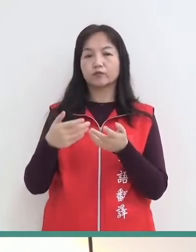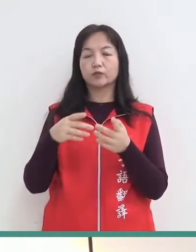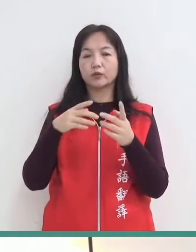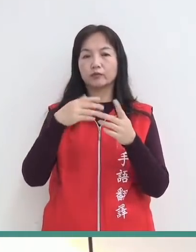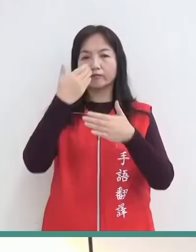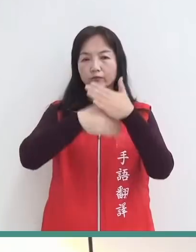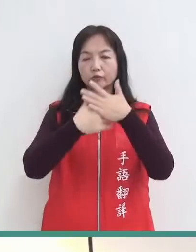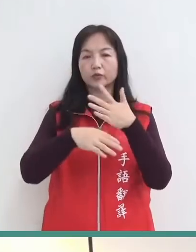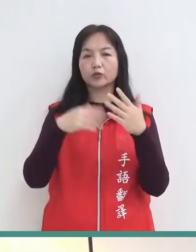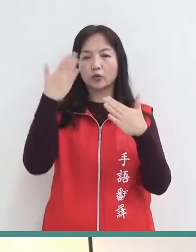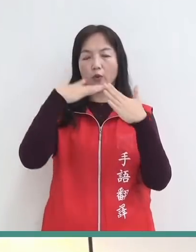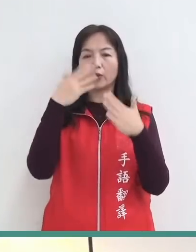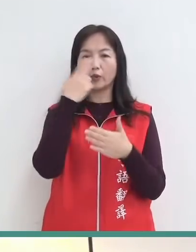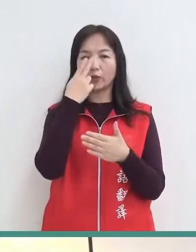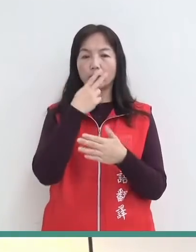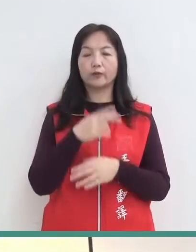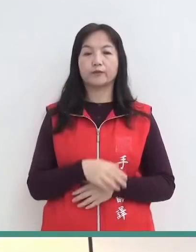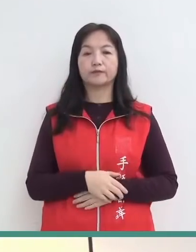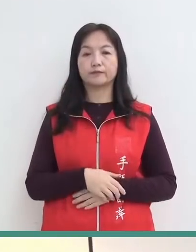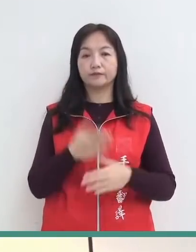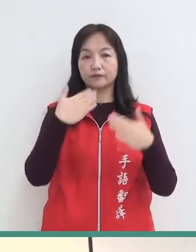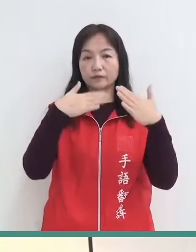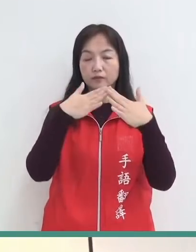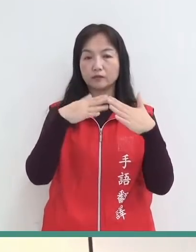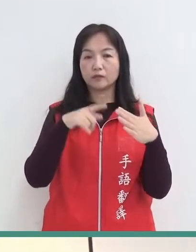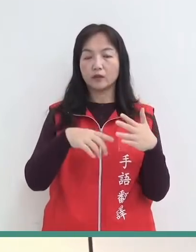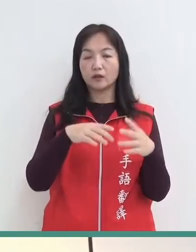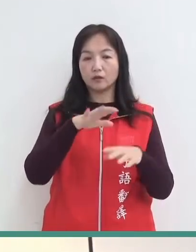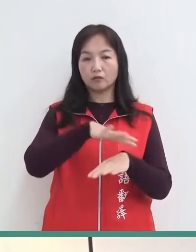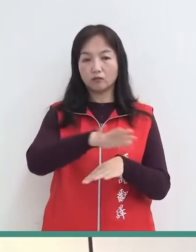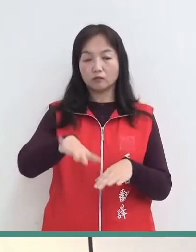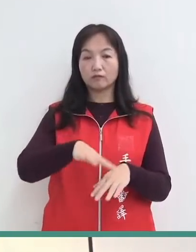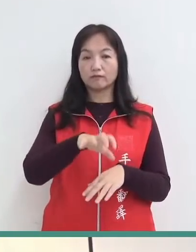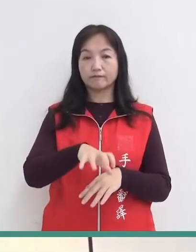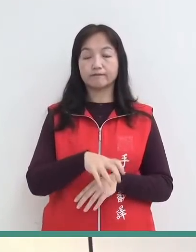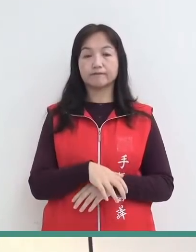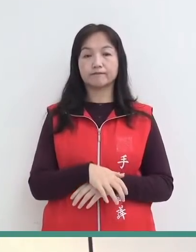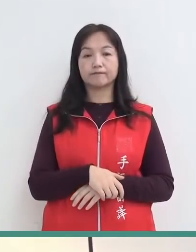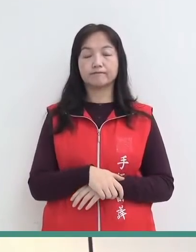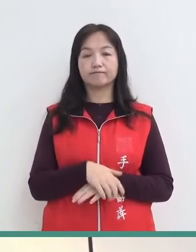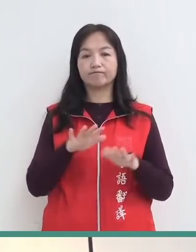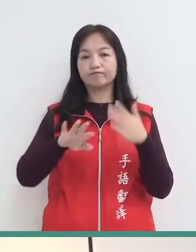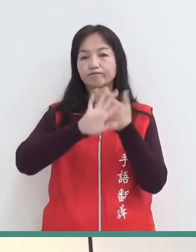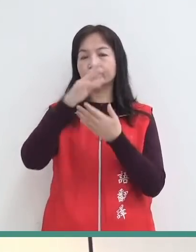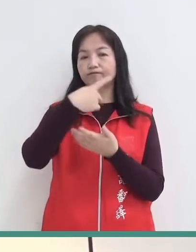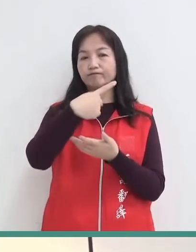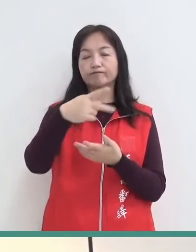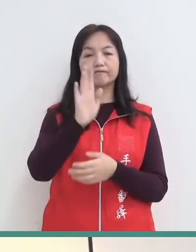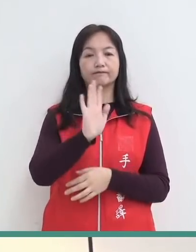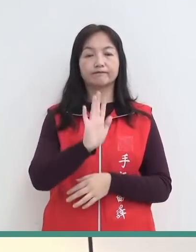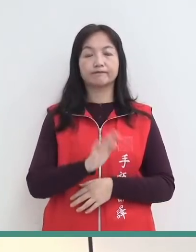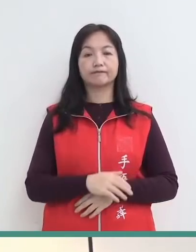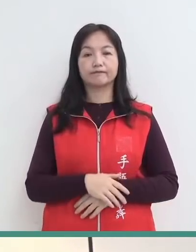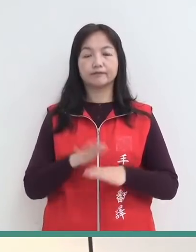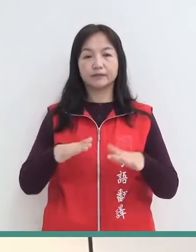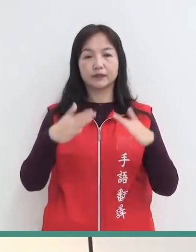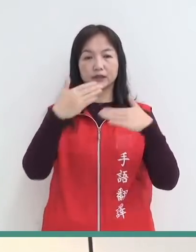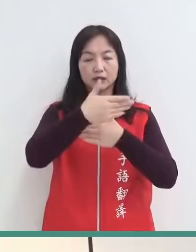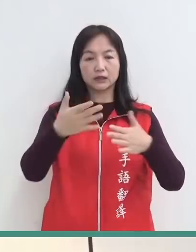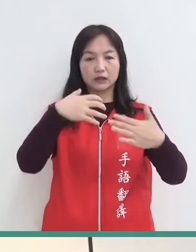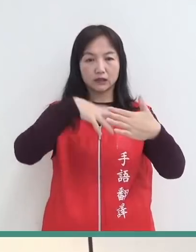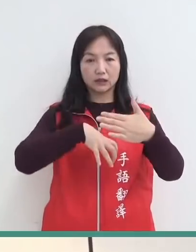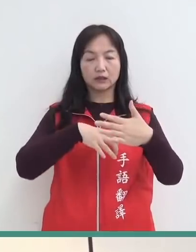少学校的风险。那学校的场地就不外借，好，室内场